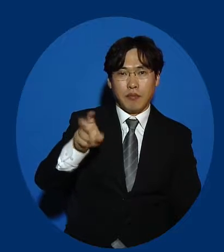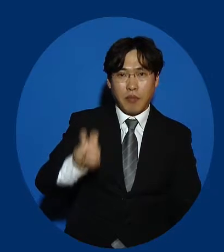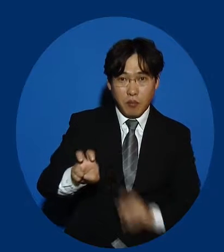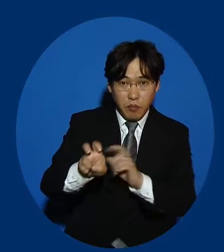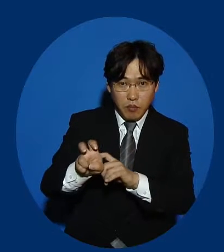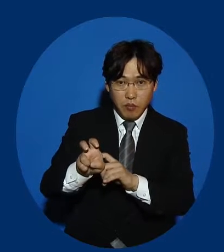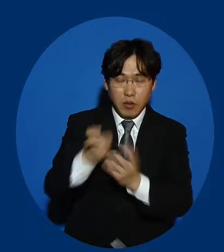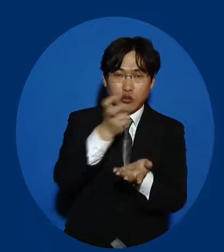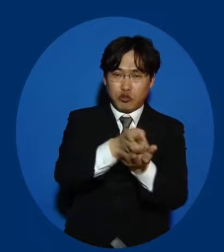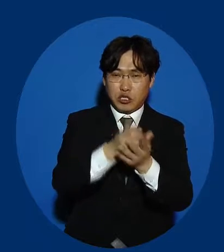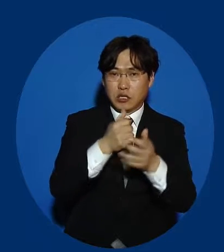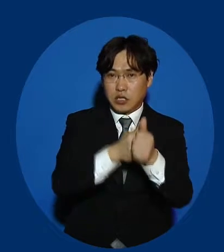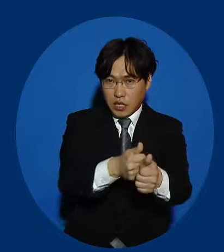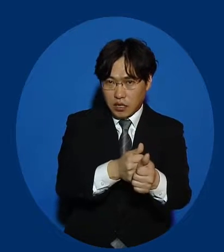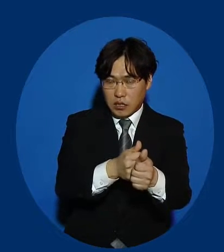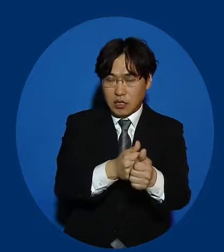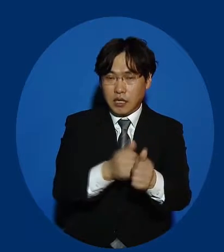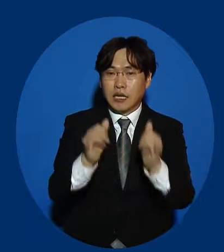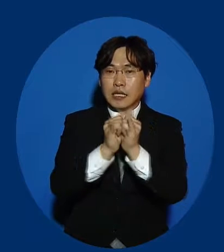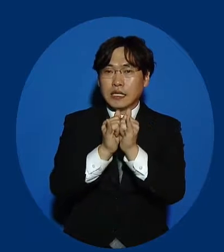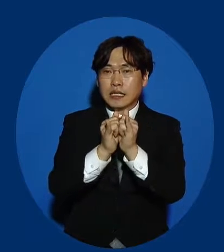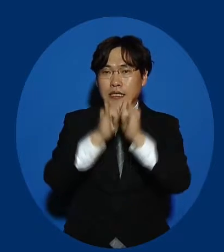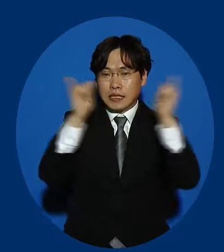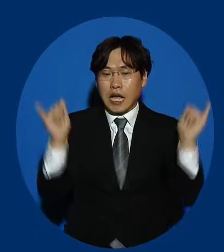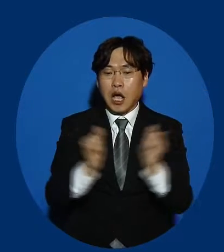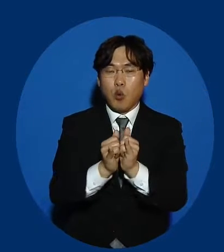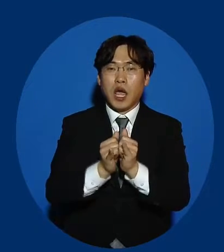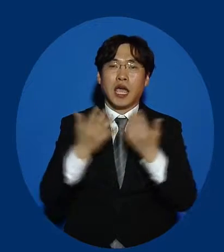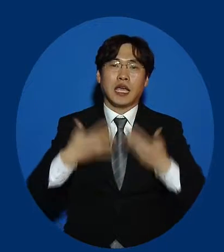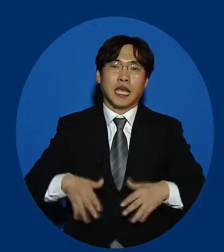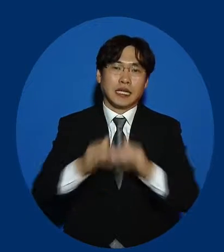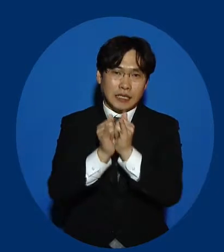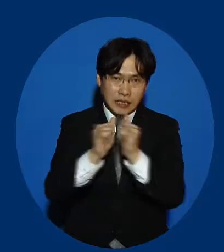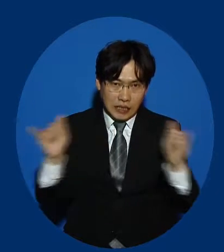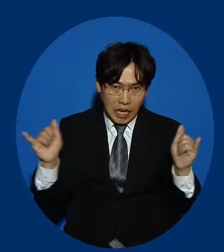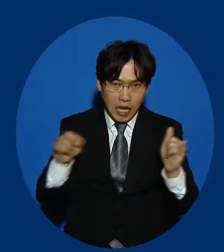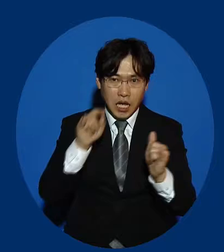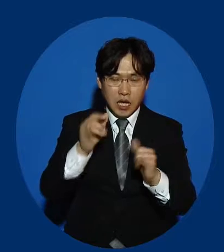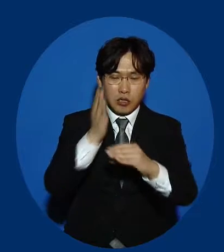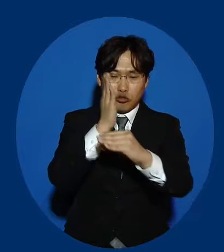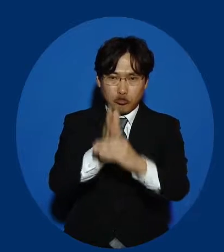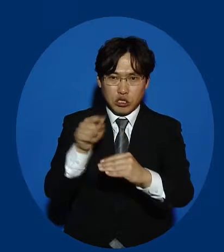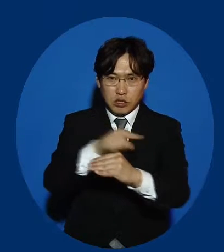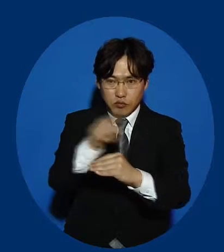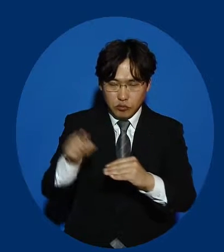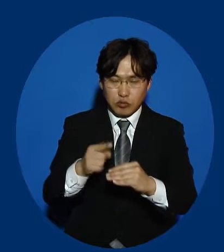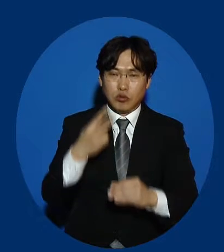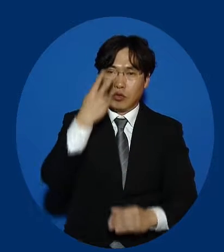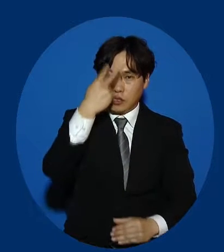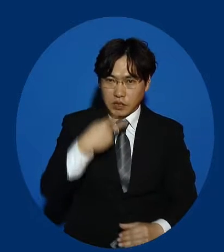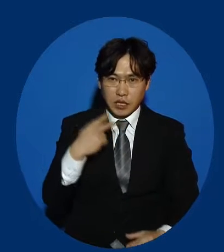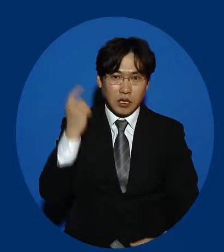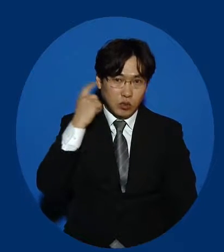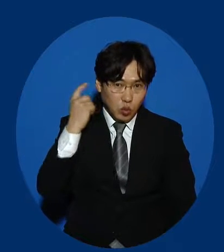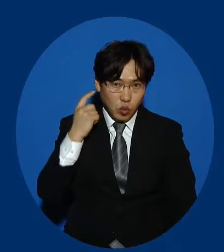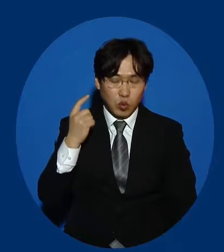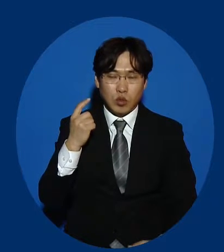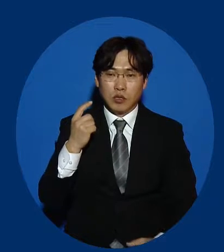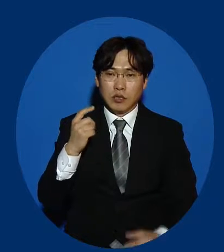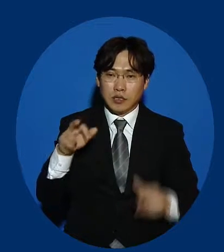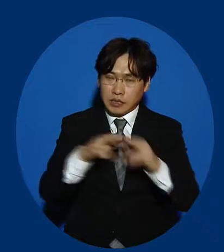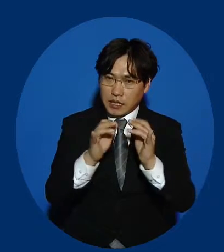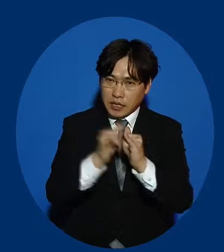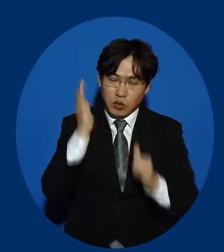특히 이 사회를 움직이는 것은 강자가 아닌 감각장애인 같은 시각과 청각장애인 같은 감각장애인들이 사회를